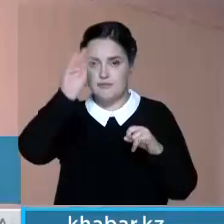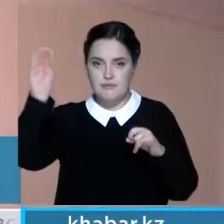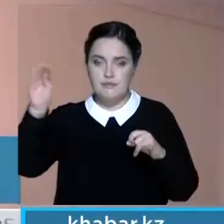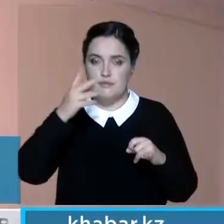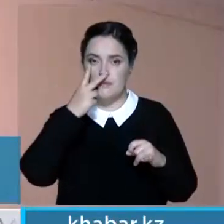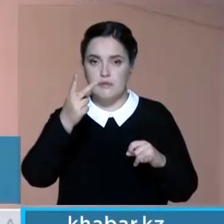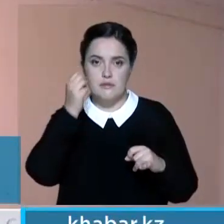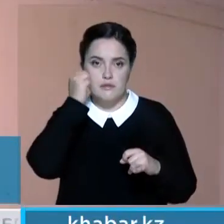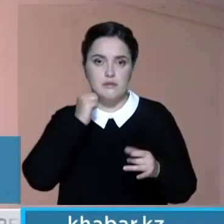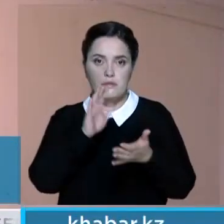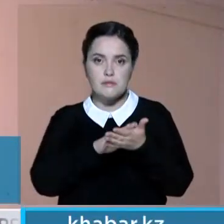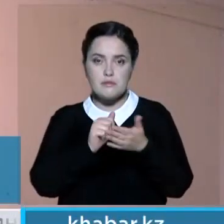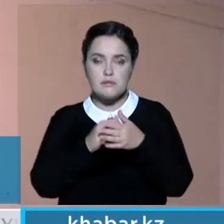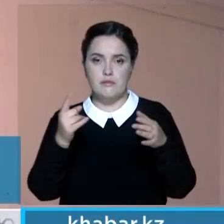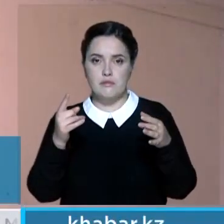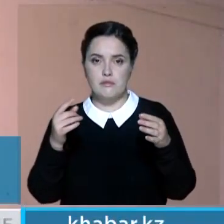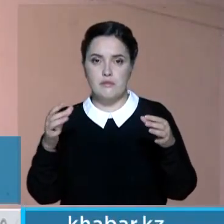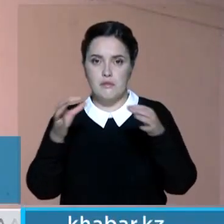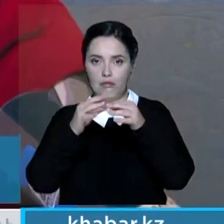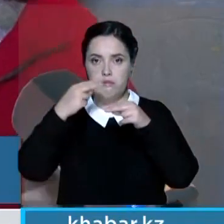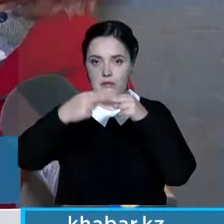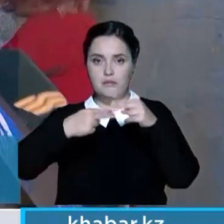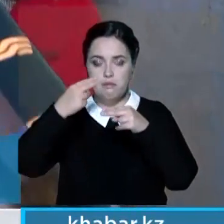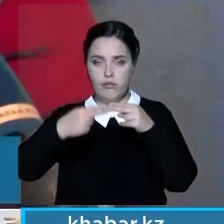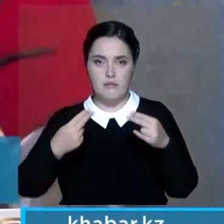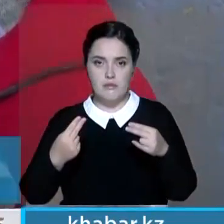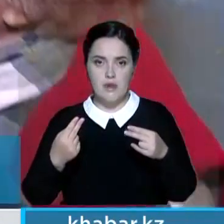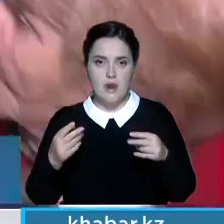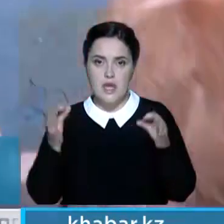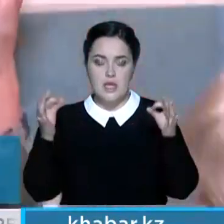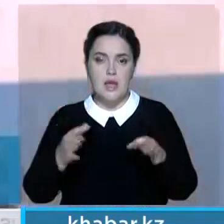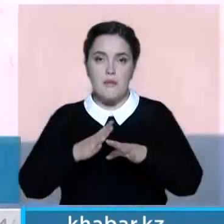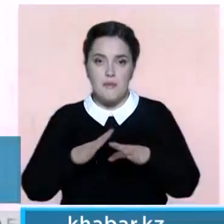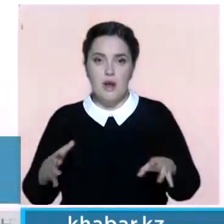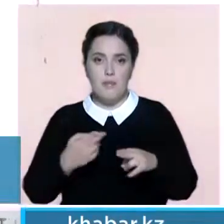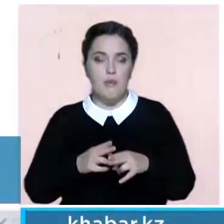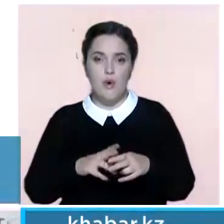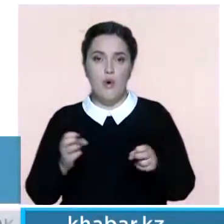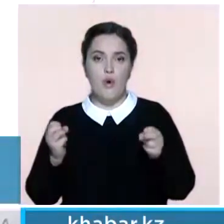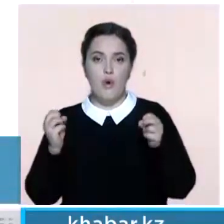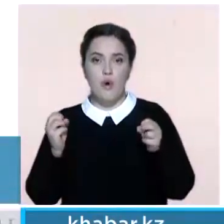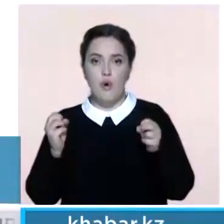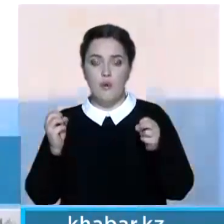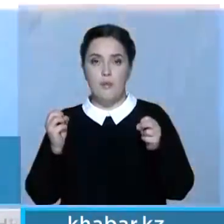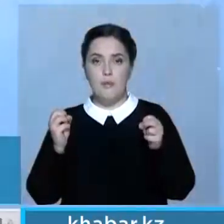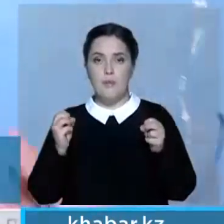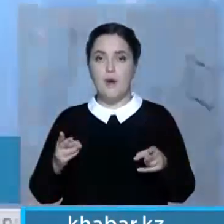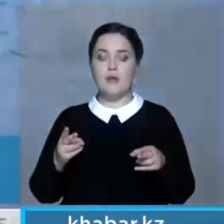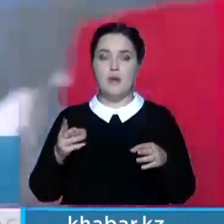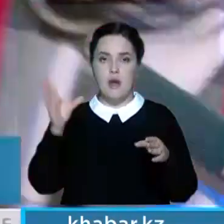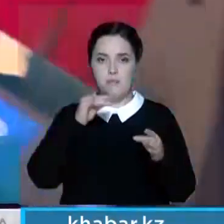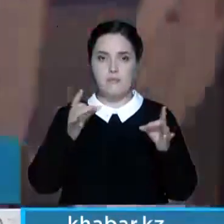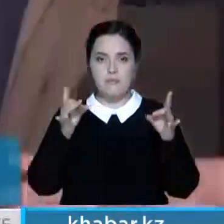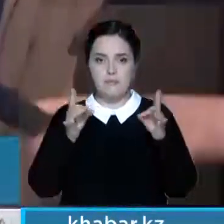там соединение проводов при помощи скрутки сделано. Такое неправильное и небезопасное соединение проводов может привести к замыканию.